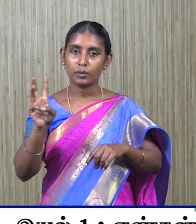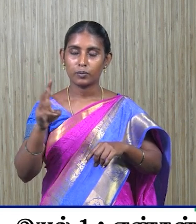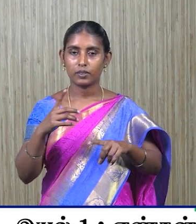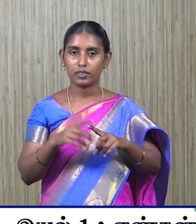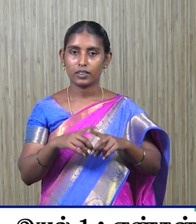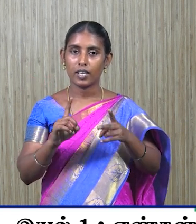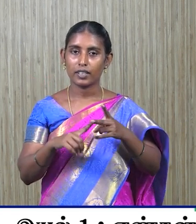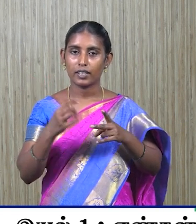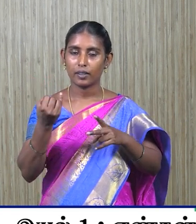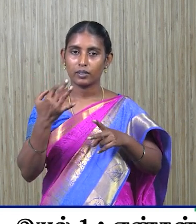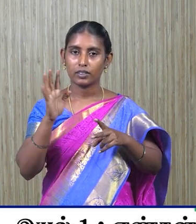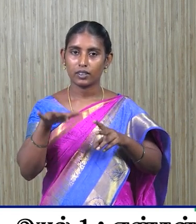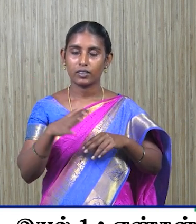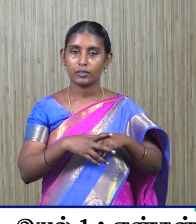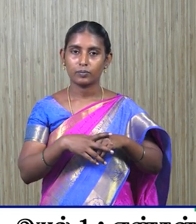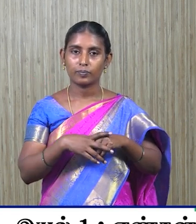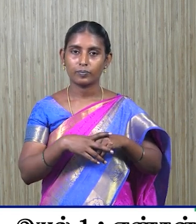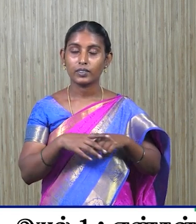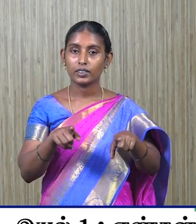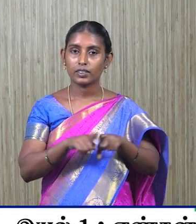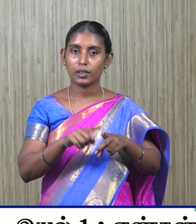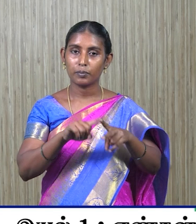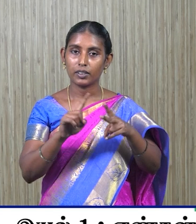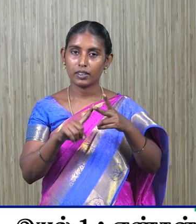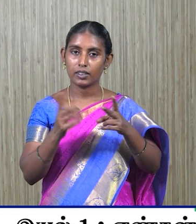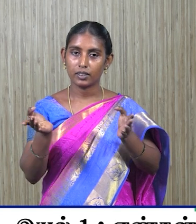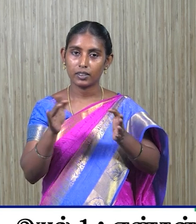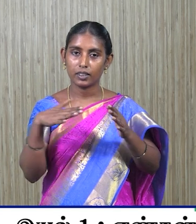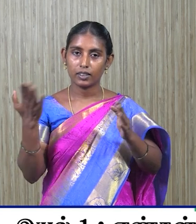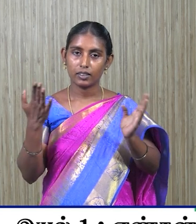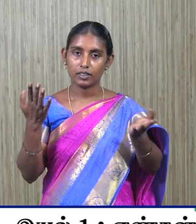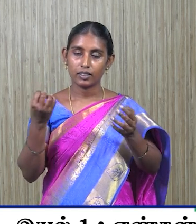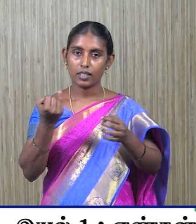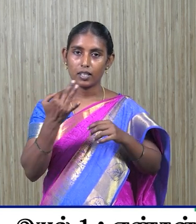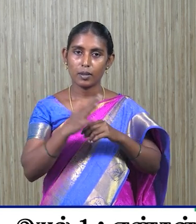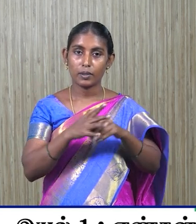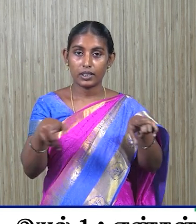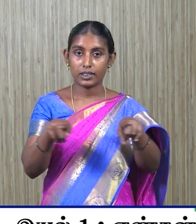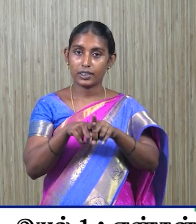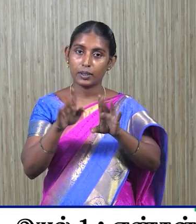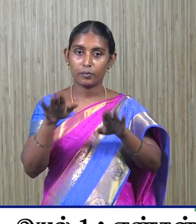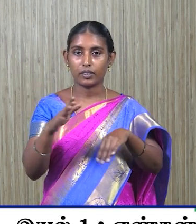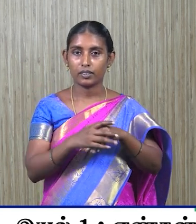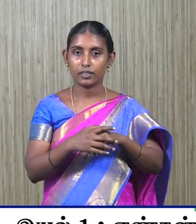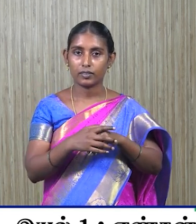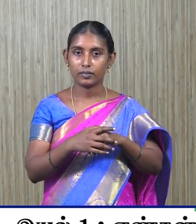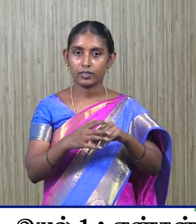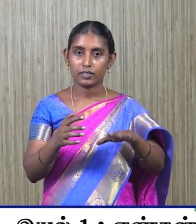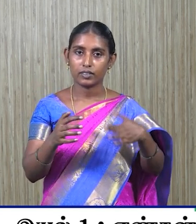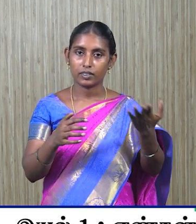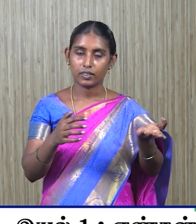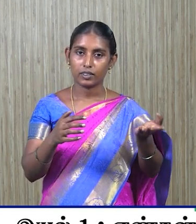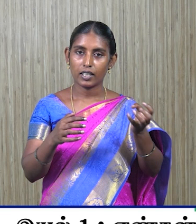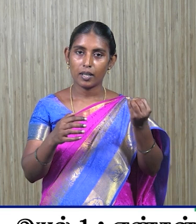எண் இரண்டாம் இடத்திலும் இடம்பெற்றுள்ளது. அப்போ இரண்டு புறங்களிலும் இடம்பெற்றுள்ள எண்கள் சமமாகத்தான் உள்ளது. இந்த பக்கம் என்ன